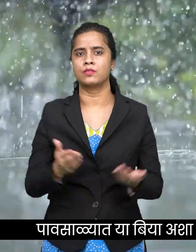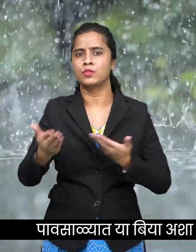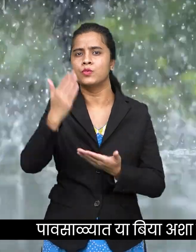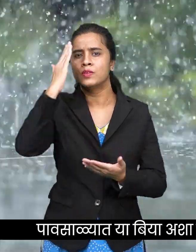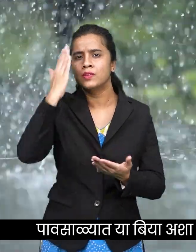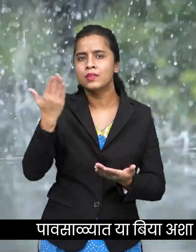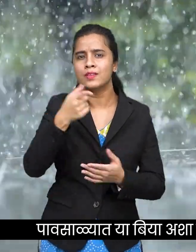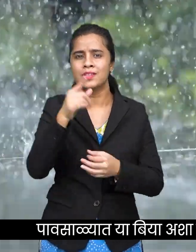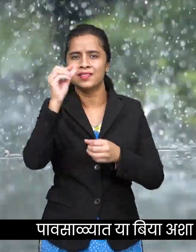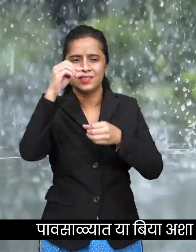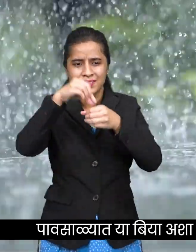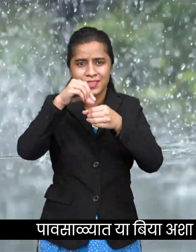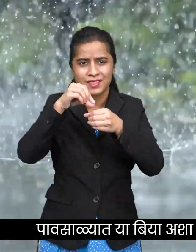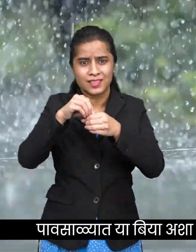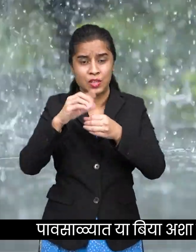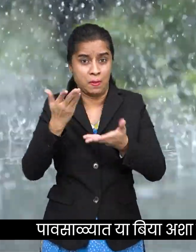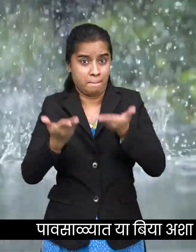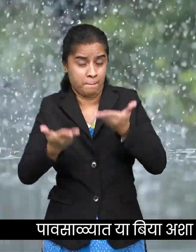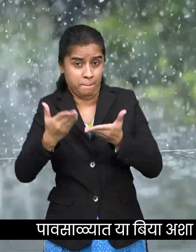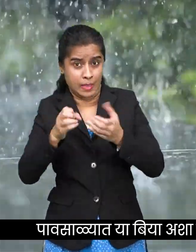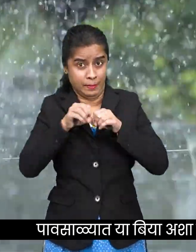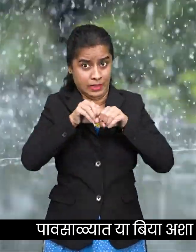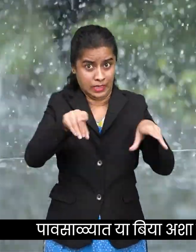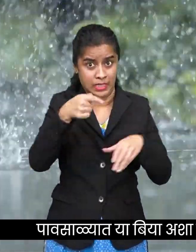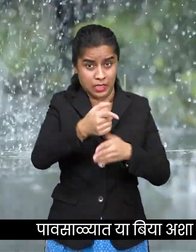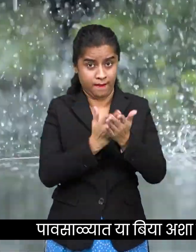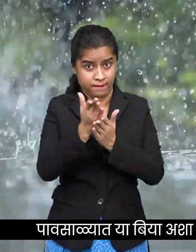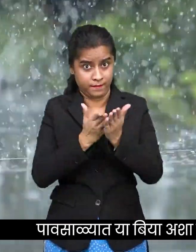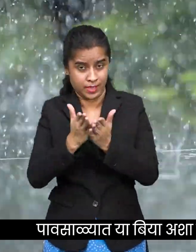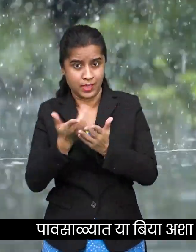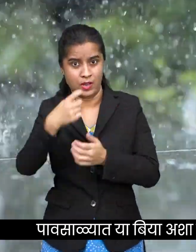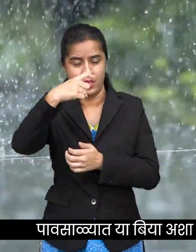पावसाळ्यात या बिया अशा प्रकारे विखुरले असे तुम्हाला वाटते का?